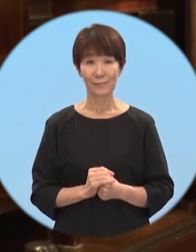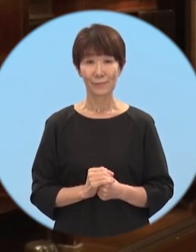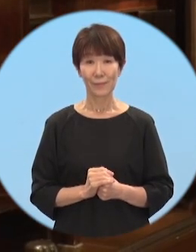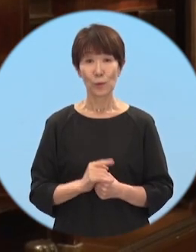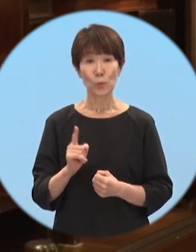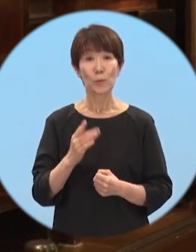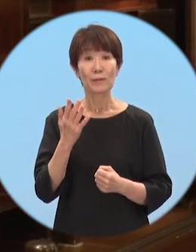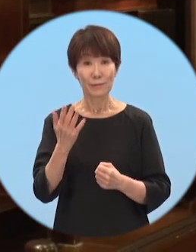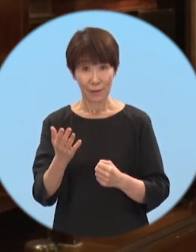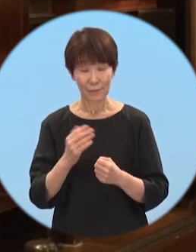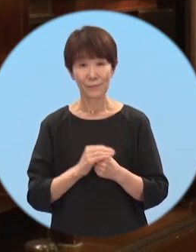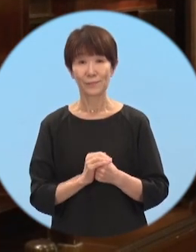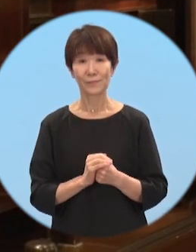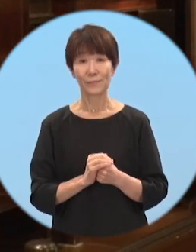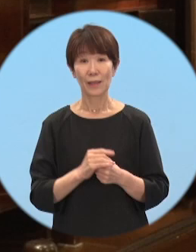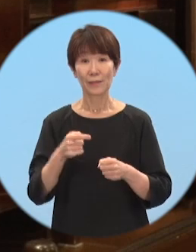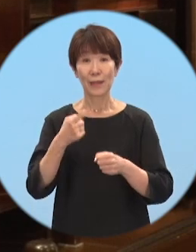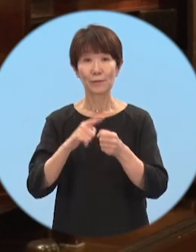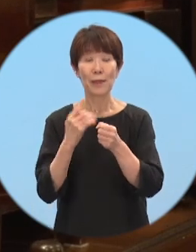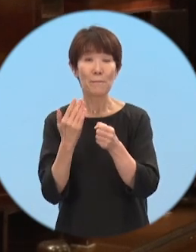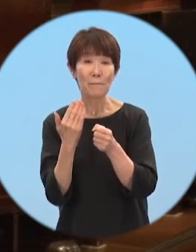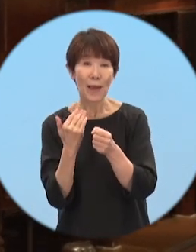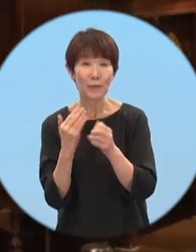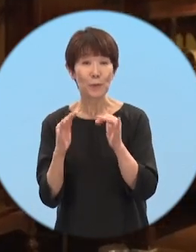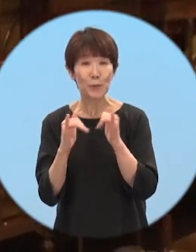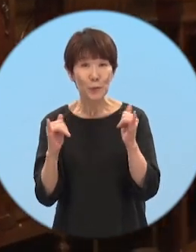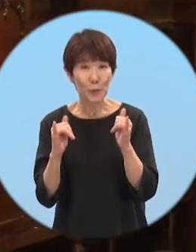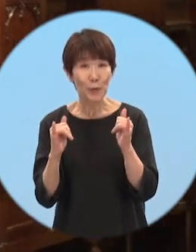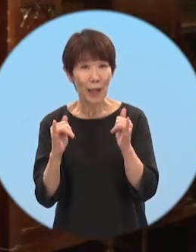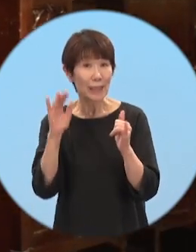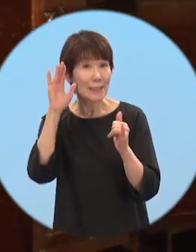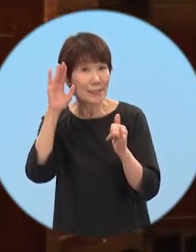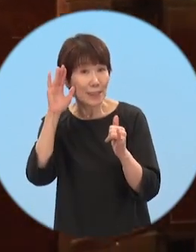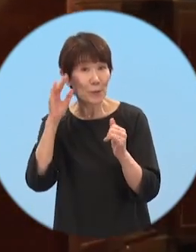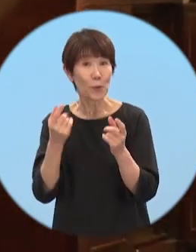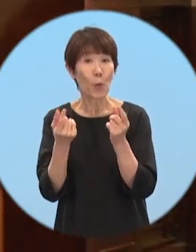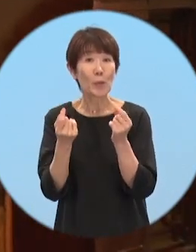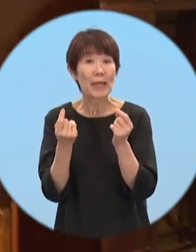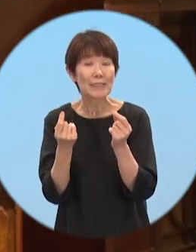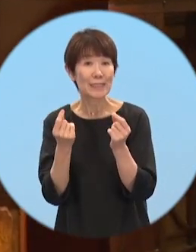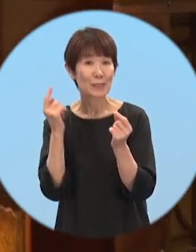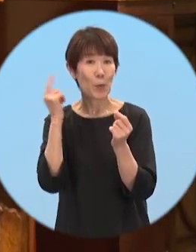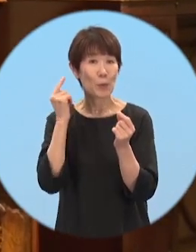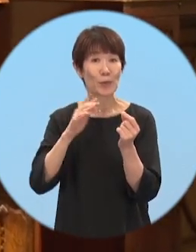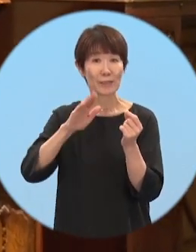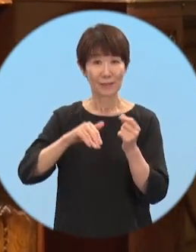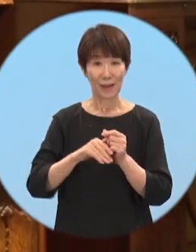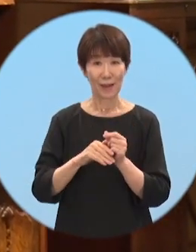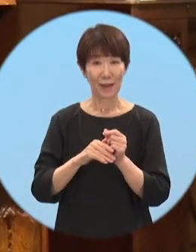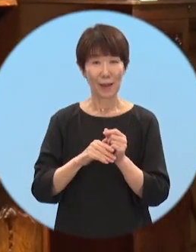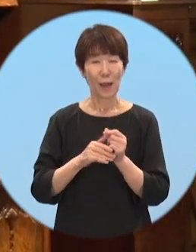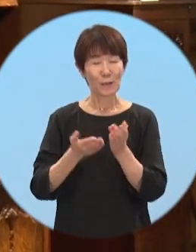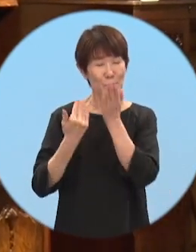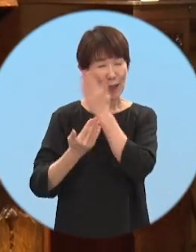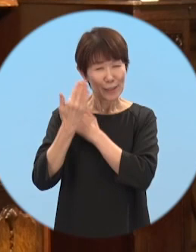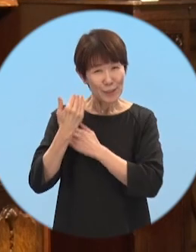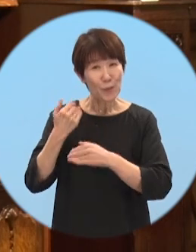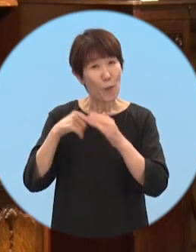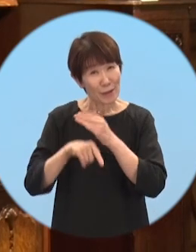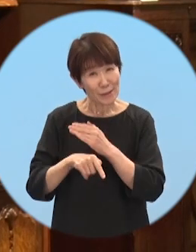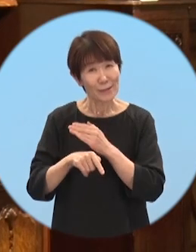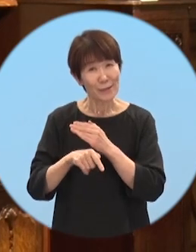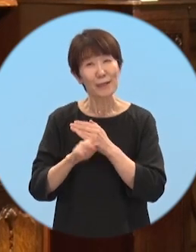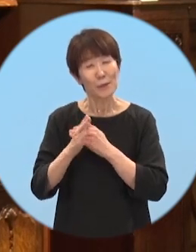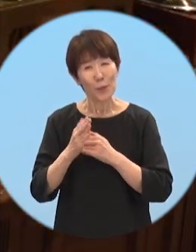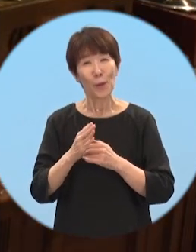いかがですか。100年前の人が聞いた音と同じ音今聞いたんですけど、結構昔の音の割には結構いい音だと